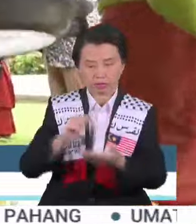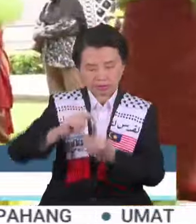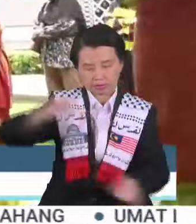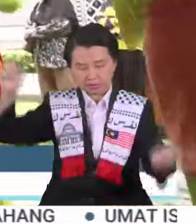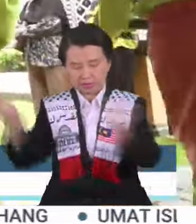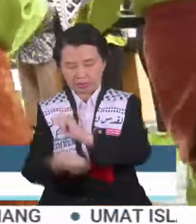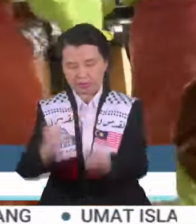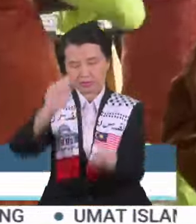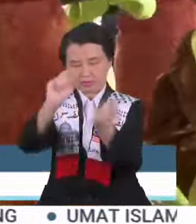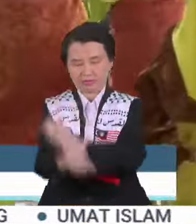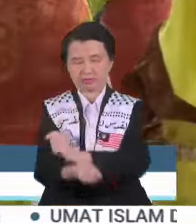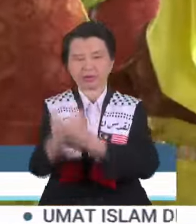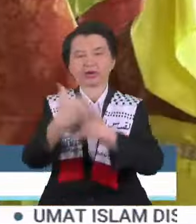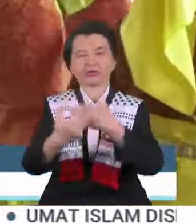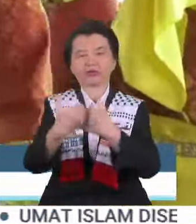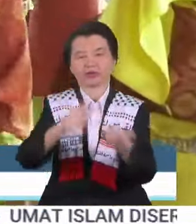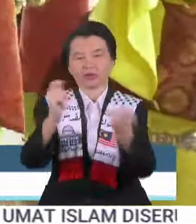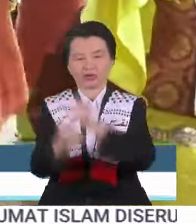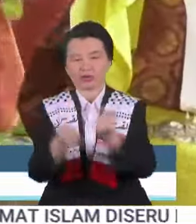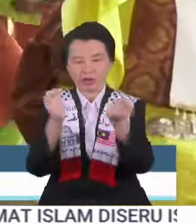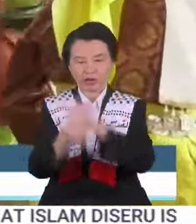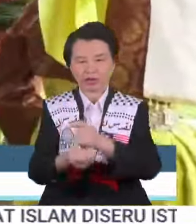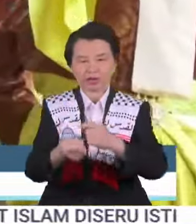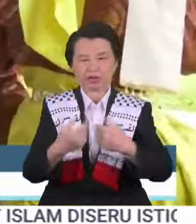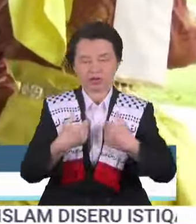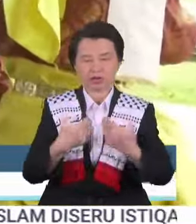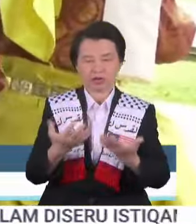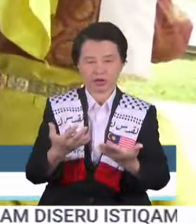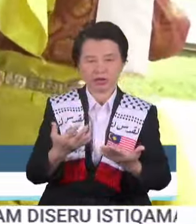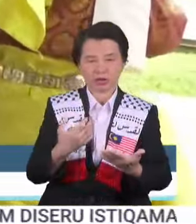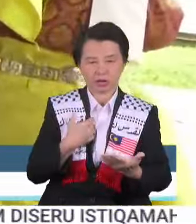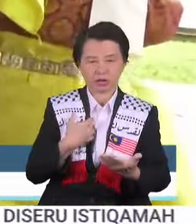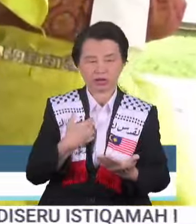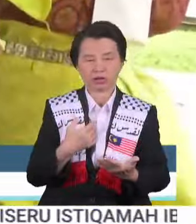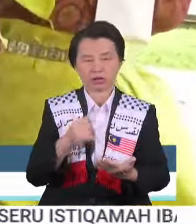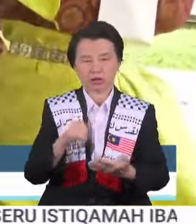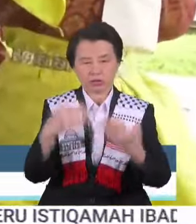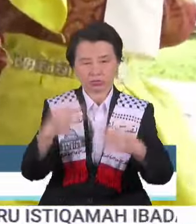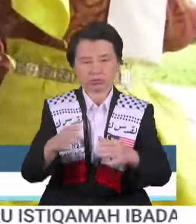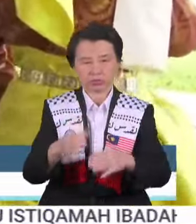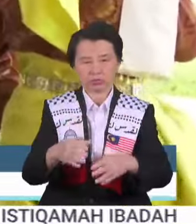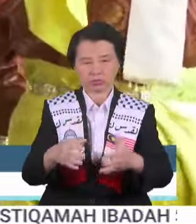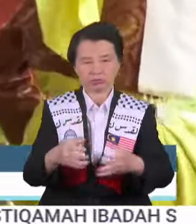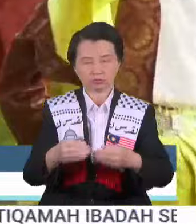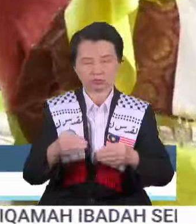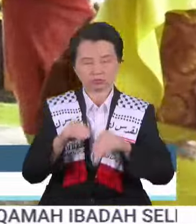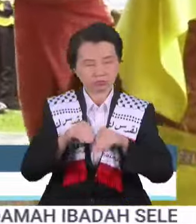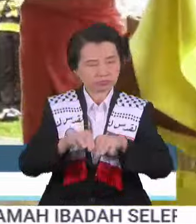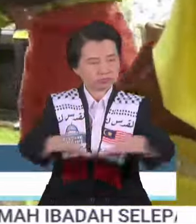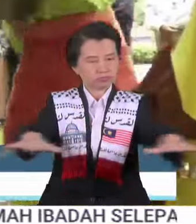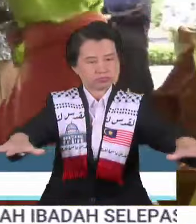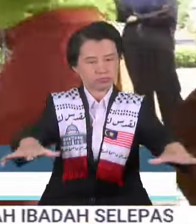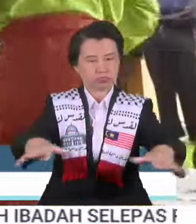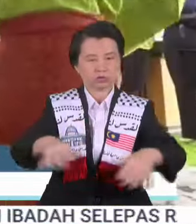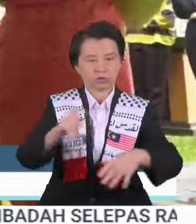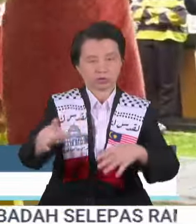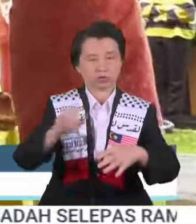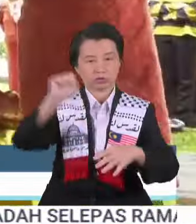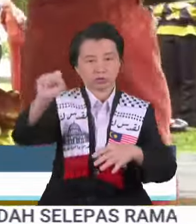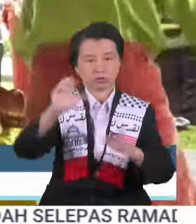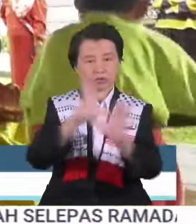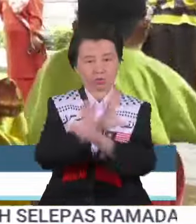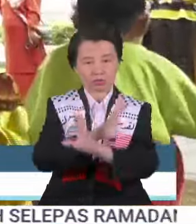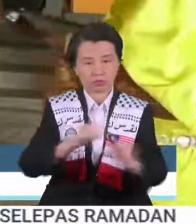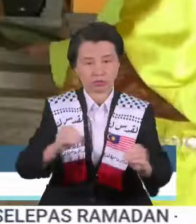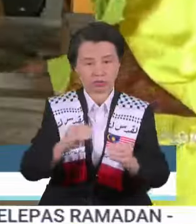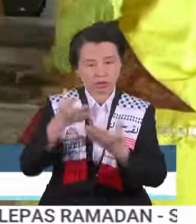menebarkan roti canai. Di Pontian ada zapin Parit Mastar. Zapin Parit Mastar telah dikembangkan sehingga ke Sabah Sarawak mereka